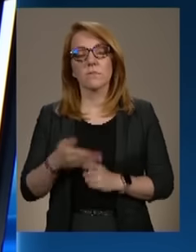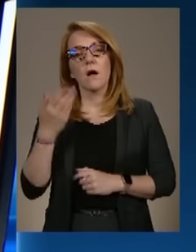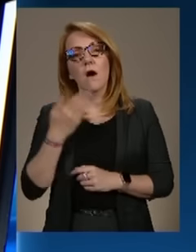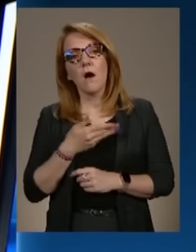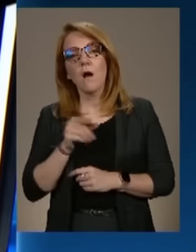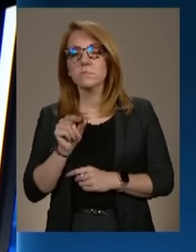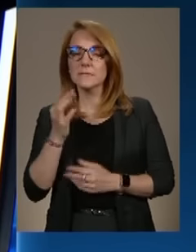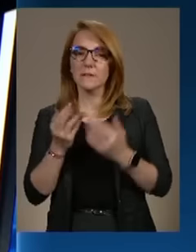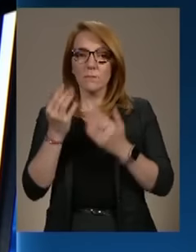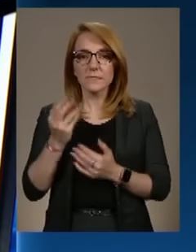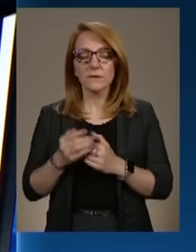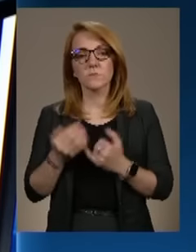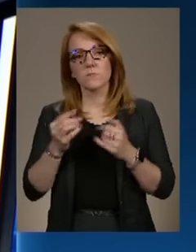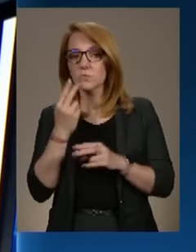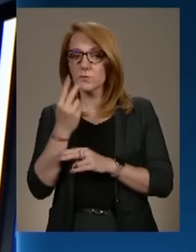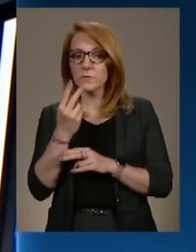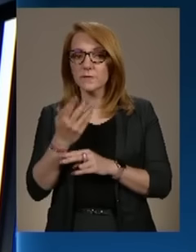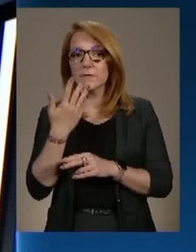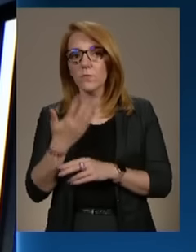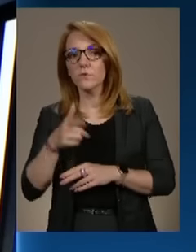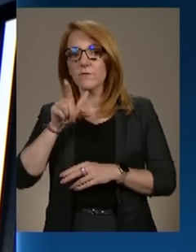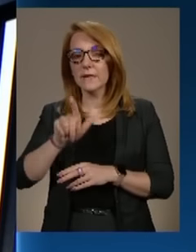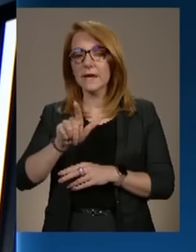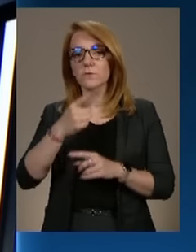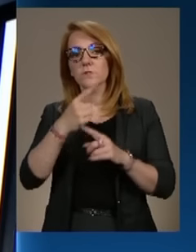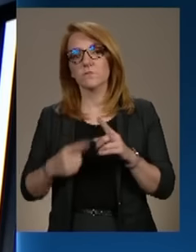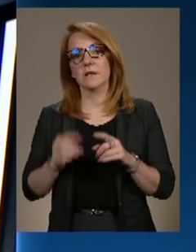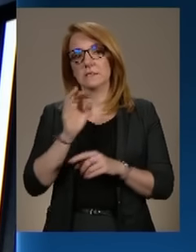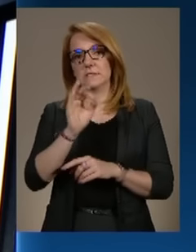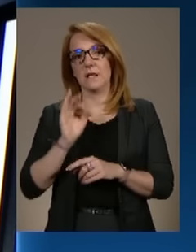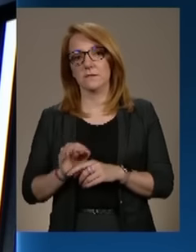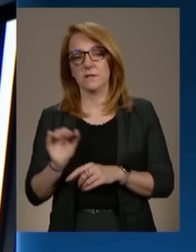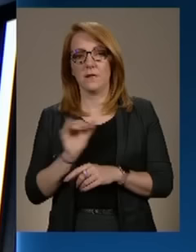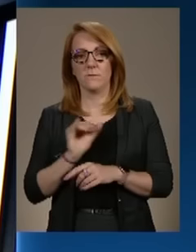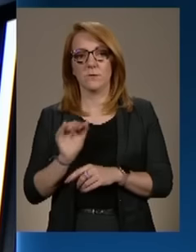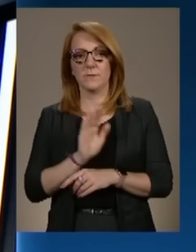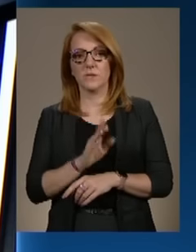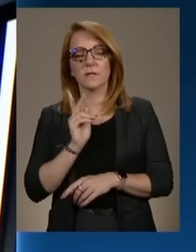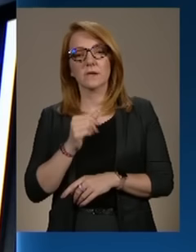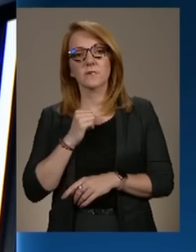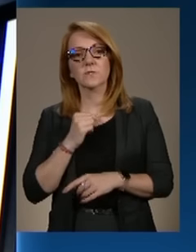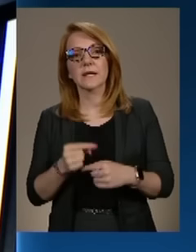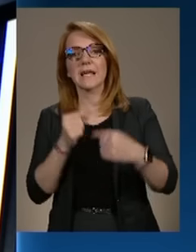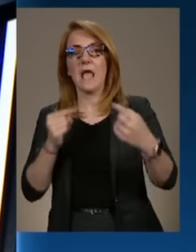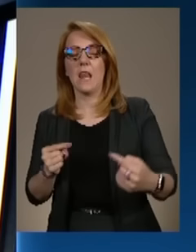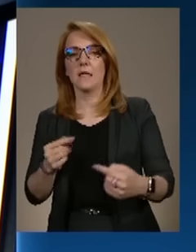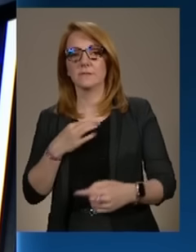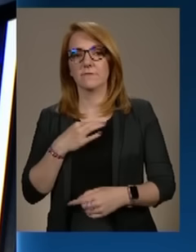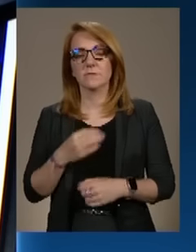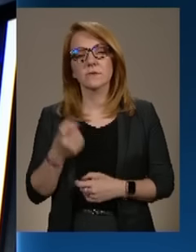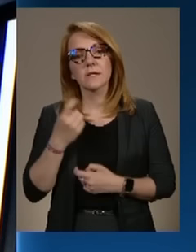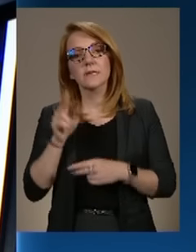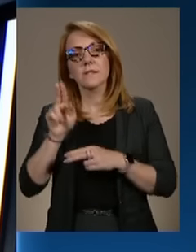matekozunk most úgy tűnik hogy 52,5%a a budapestieknek karácsony gergely ellen szavazott szerintem erre